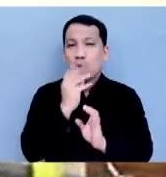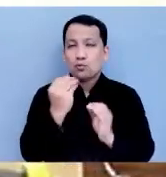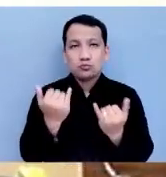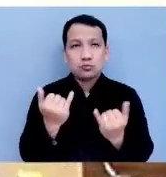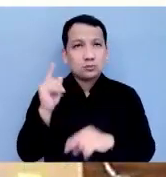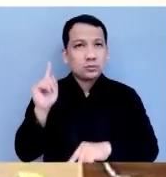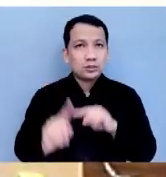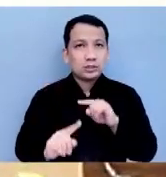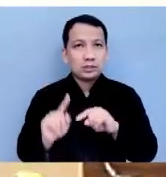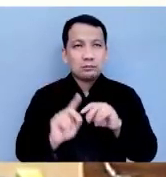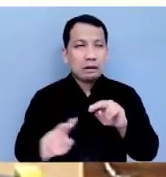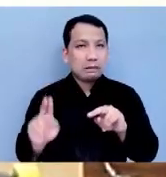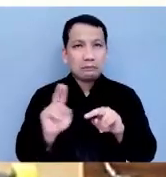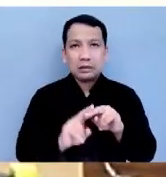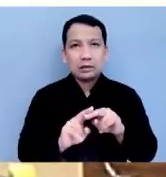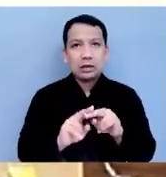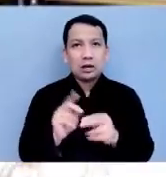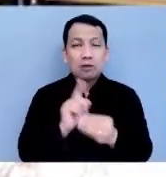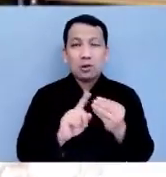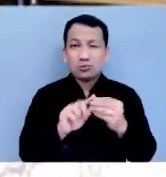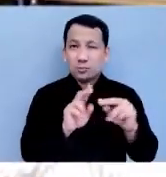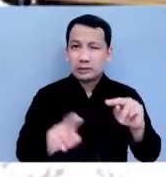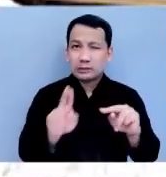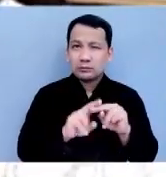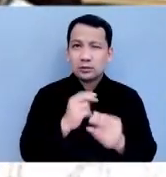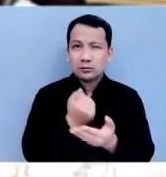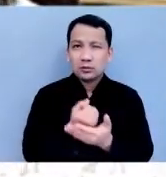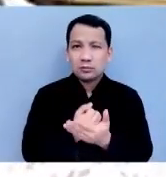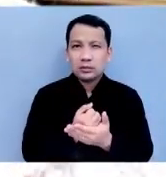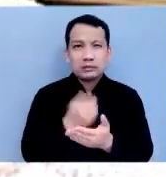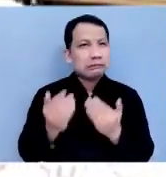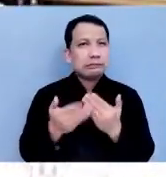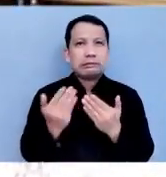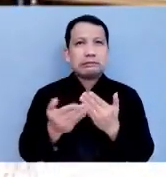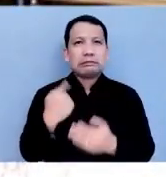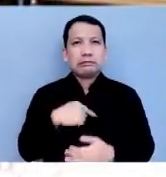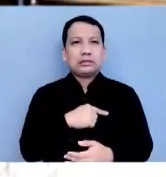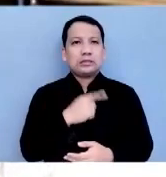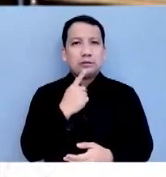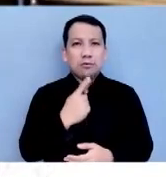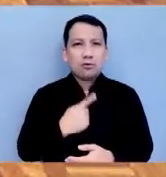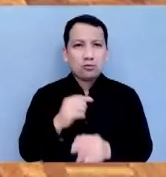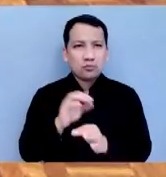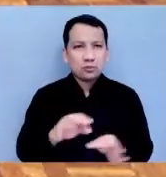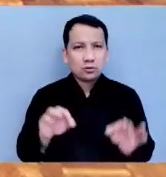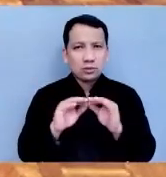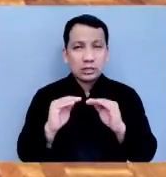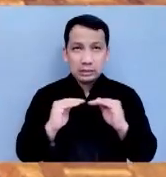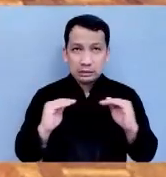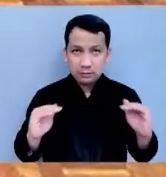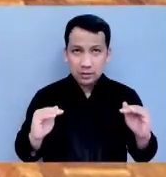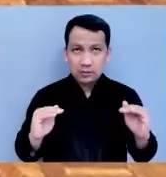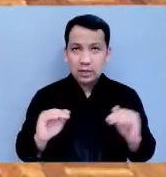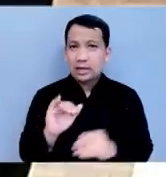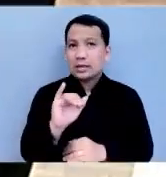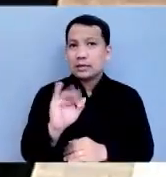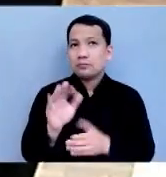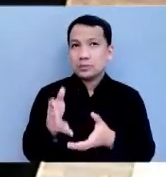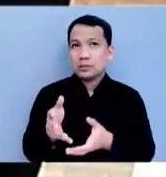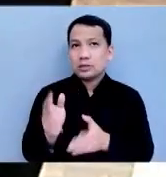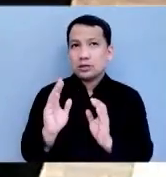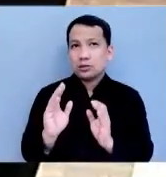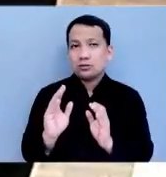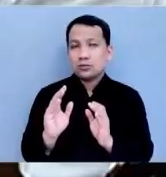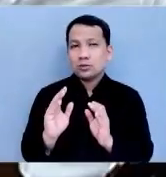afford the increase. Hindi ho madali rin sa amin. We have to balance. Kapag hindi napagbigyan ang petisyon